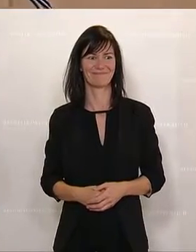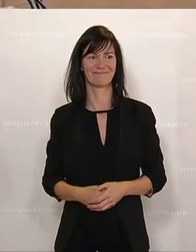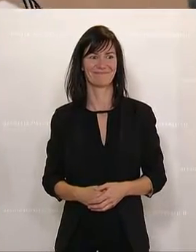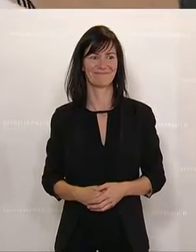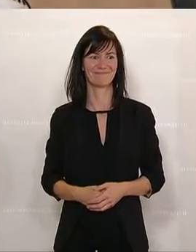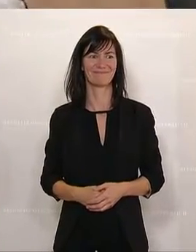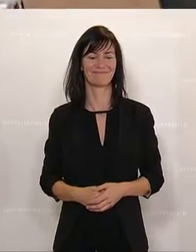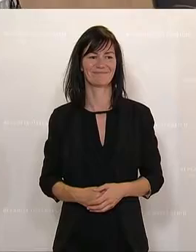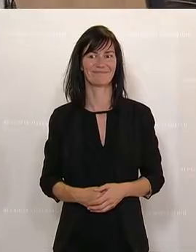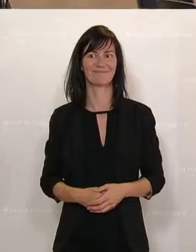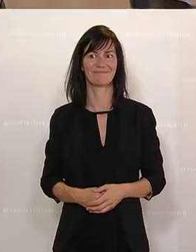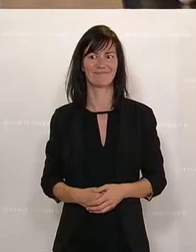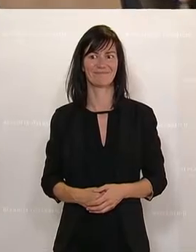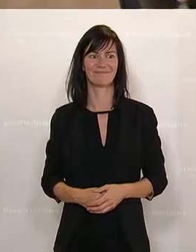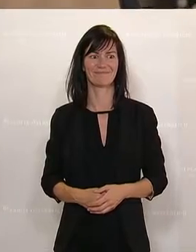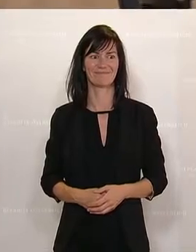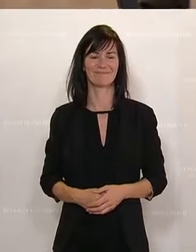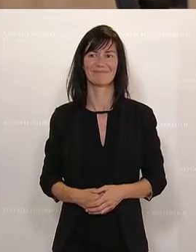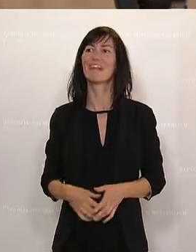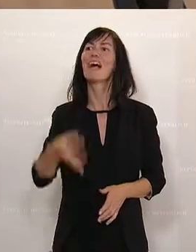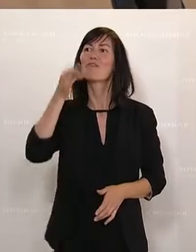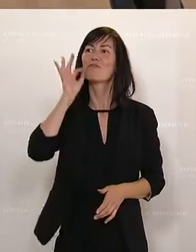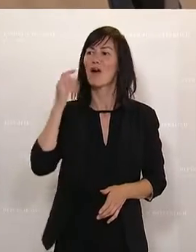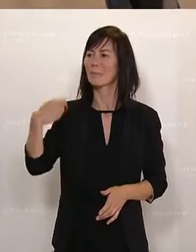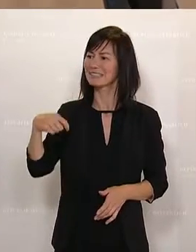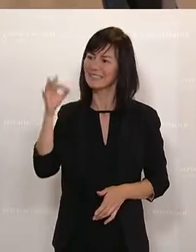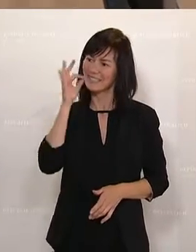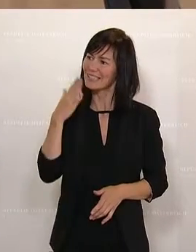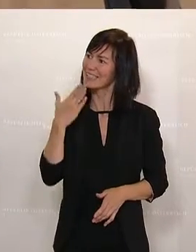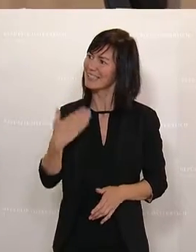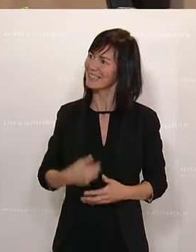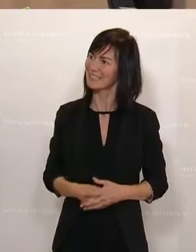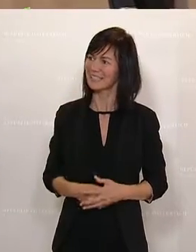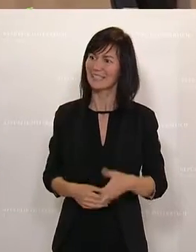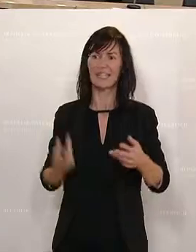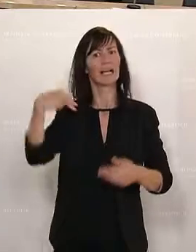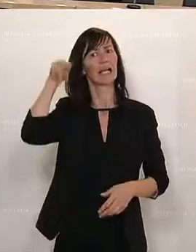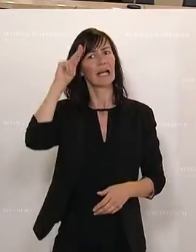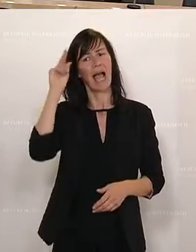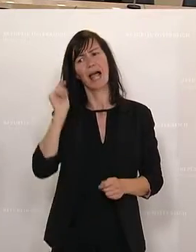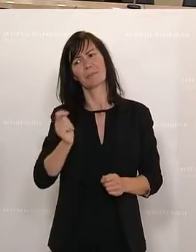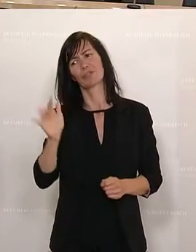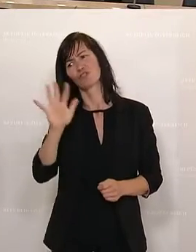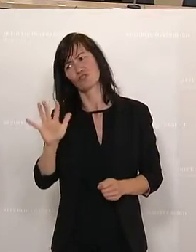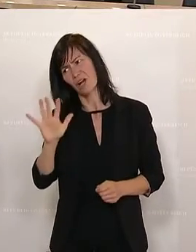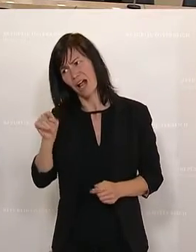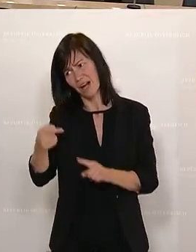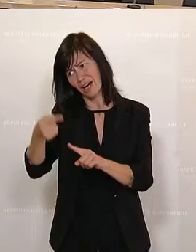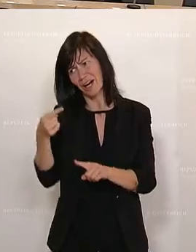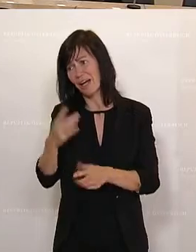der SPÖ. Dankeschön, Frau Präsidentin. Herr Abgeordneter Schrange, Sie